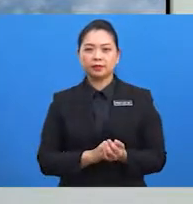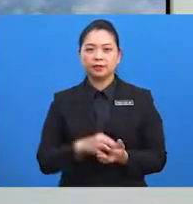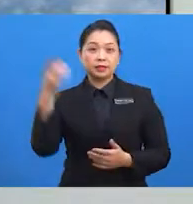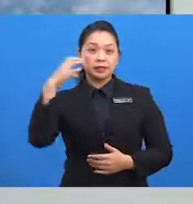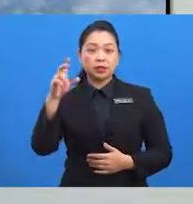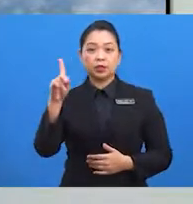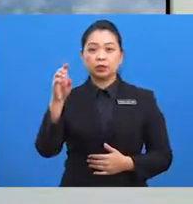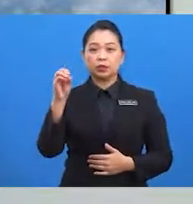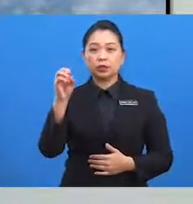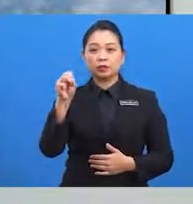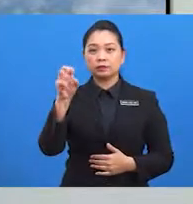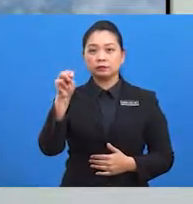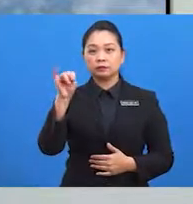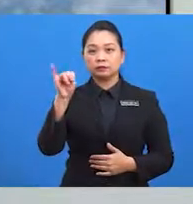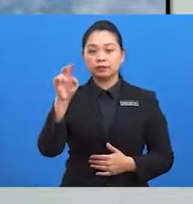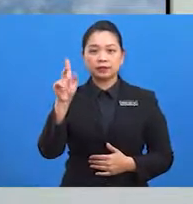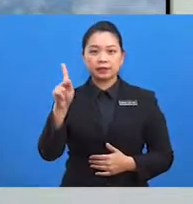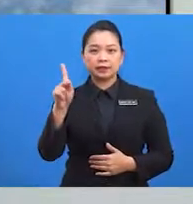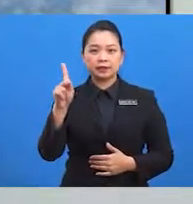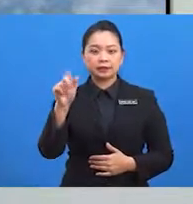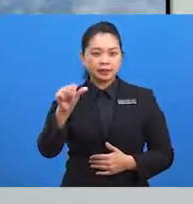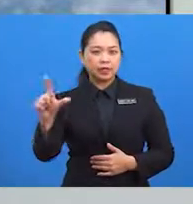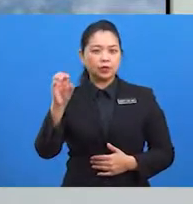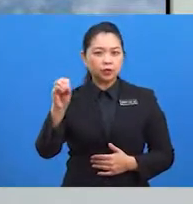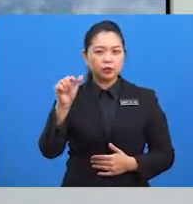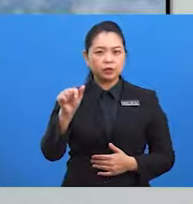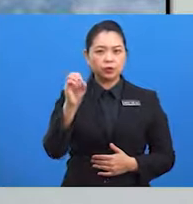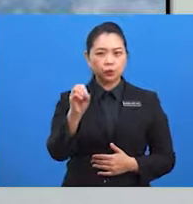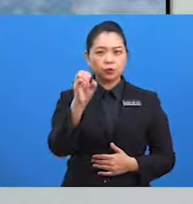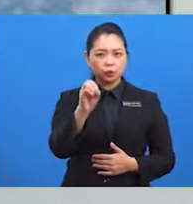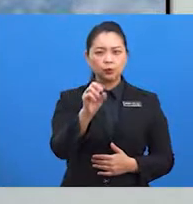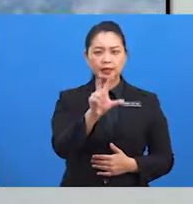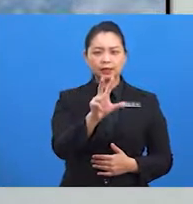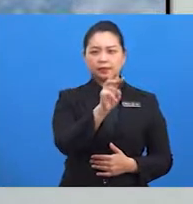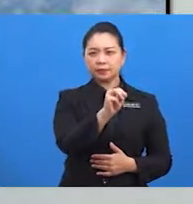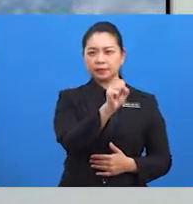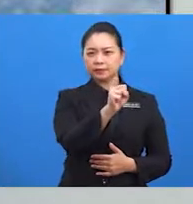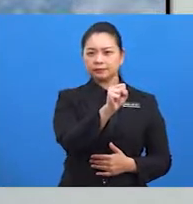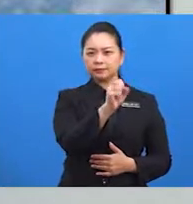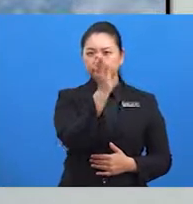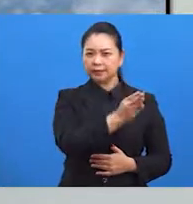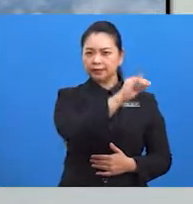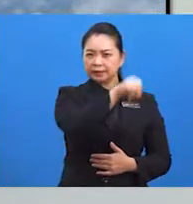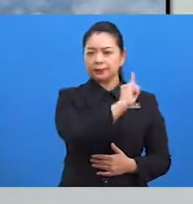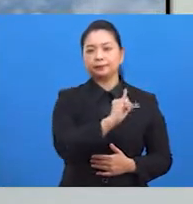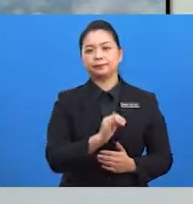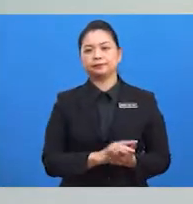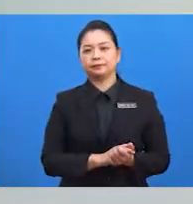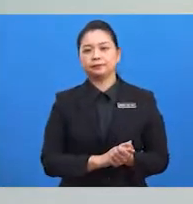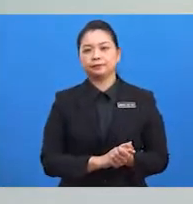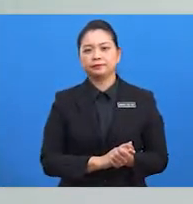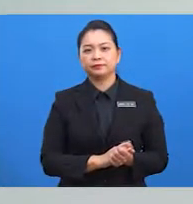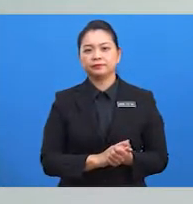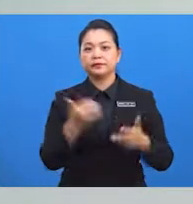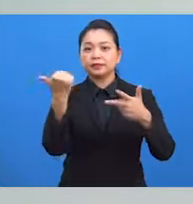kosong populer 003 Michael seafood perjam ketiga